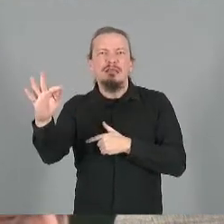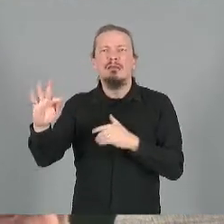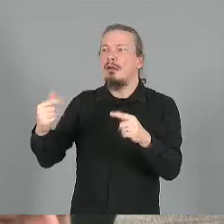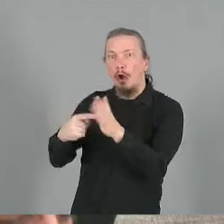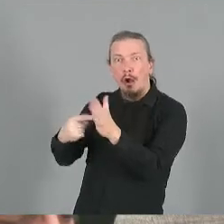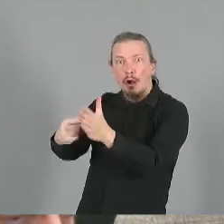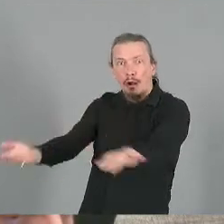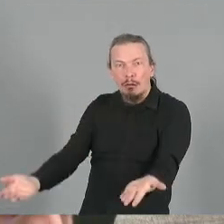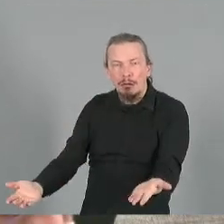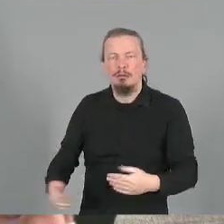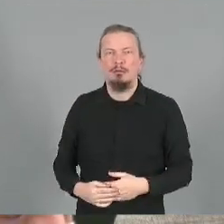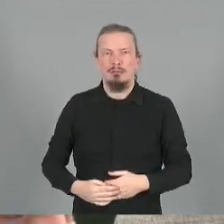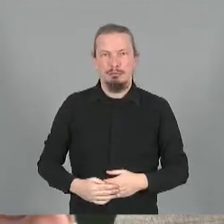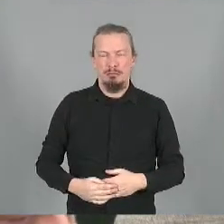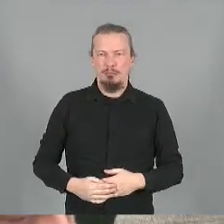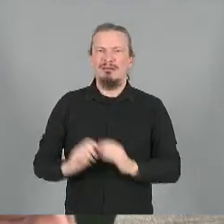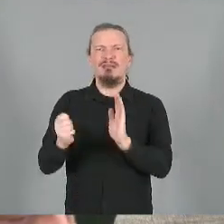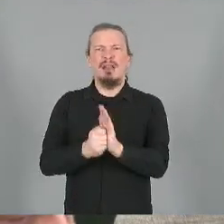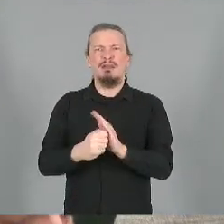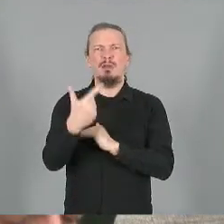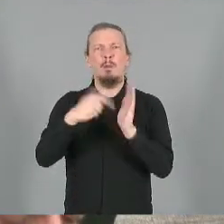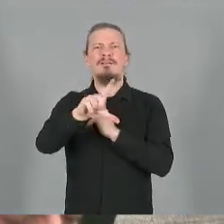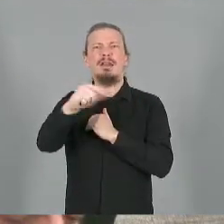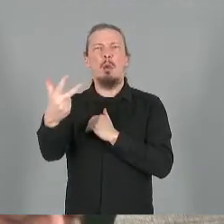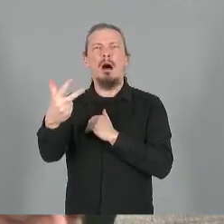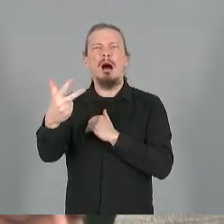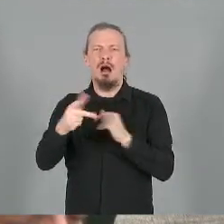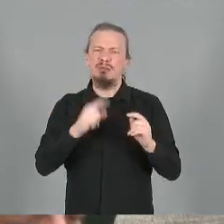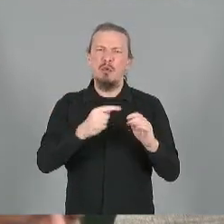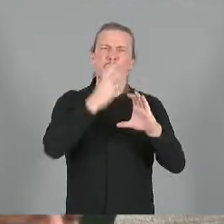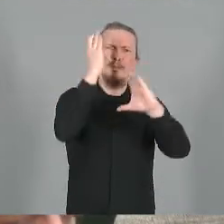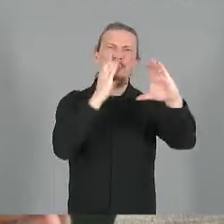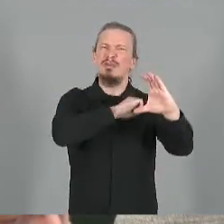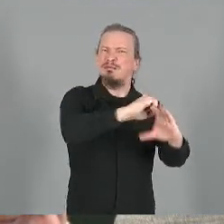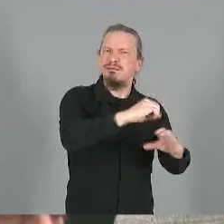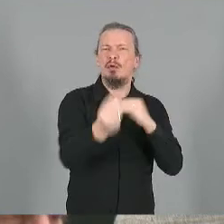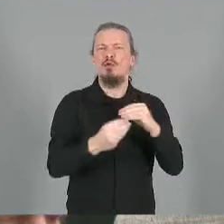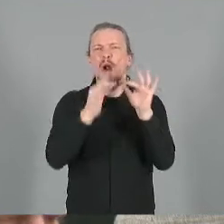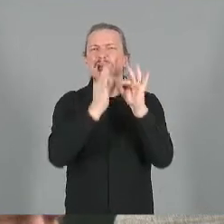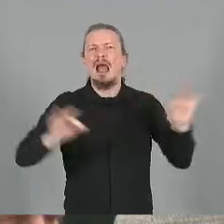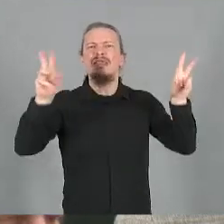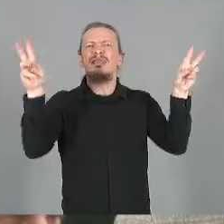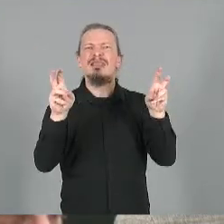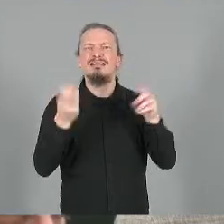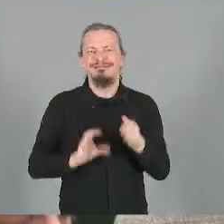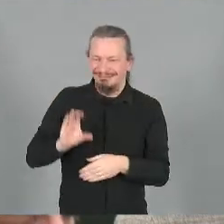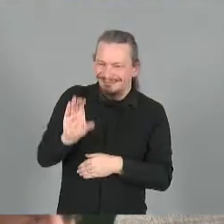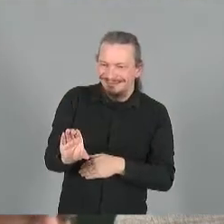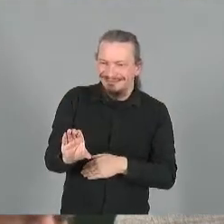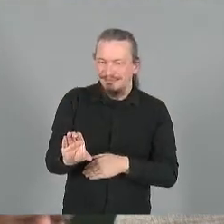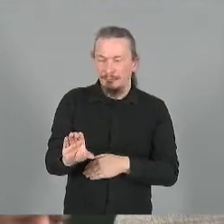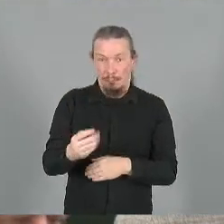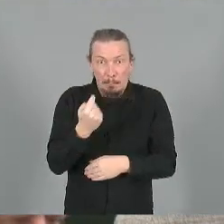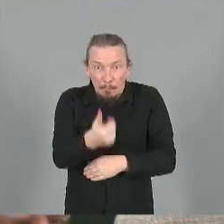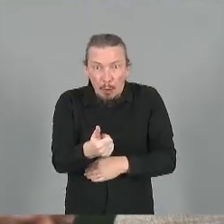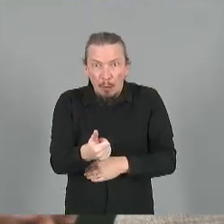Jusqu'en 2023, les investissements envisagés pour les bus à haut niveau de service ou les lianes sont faibles comparés aux montants nécessaires